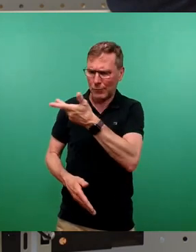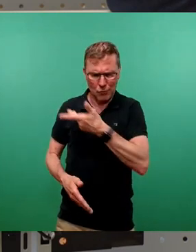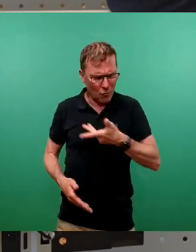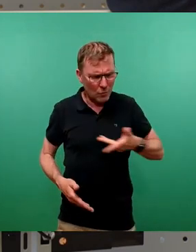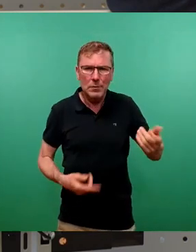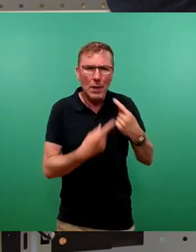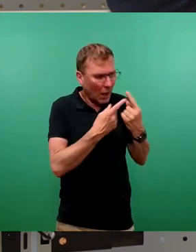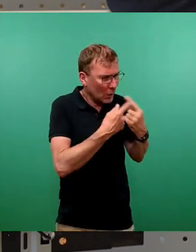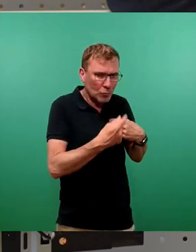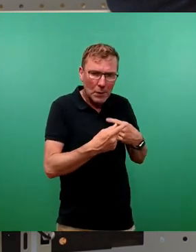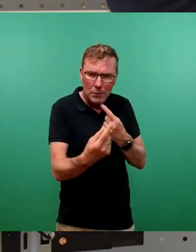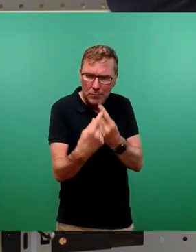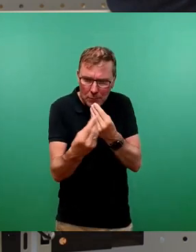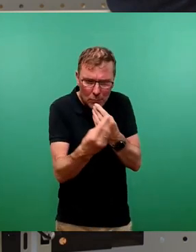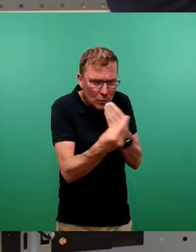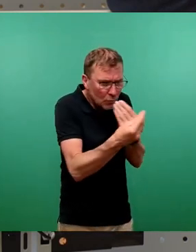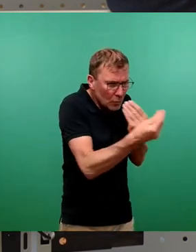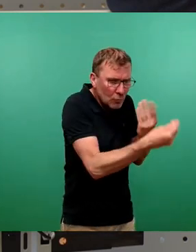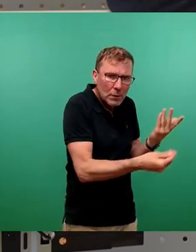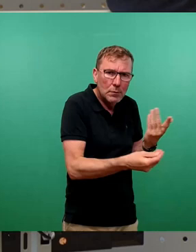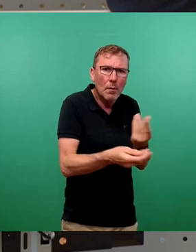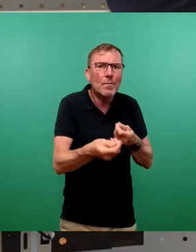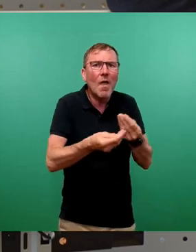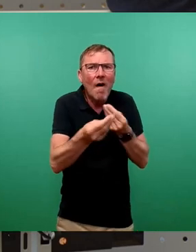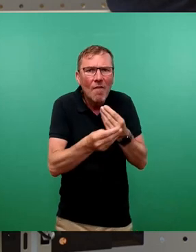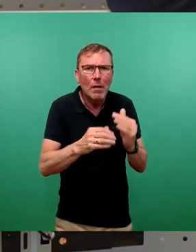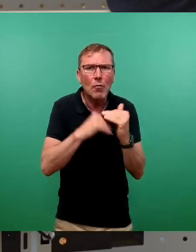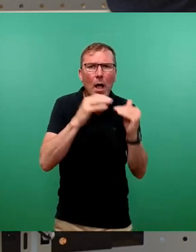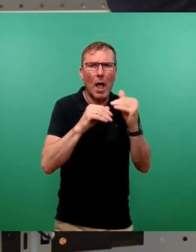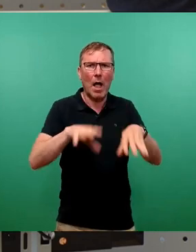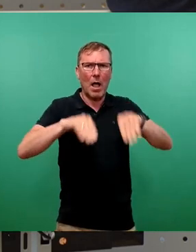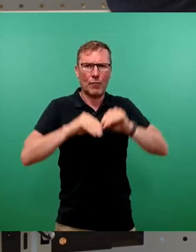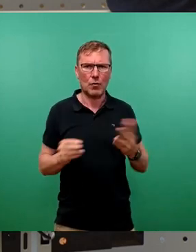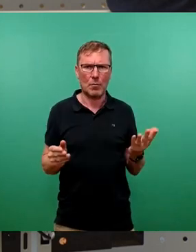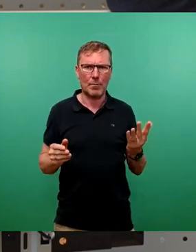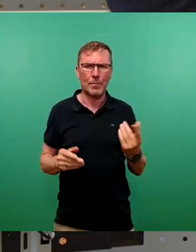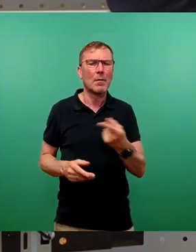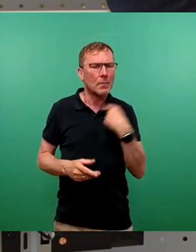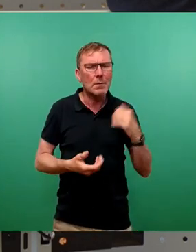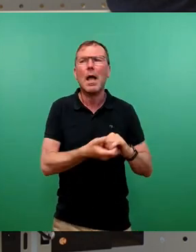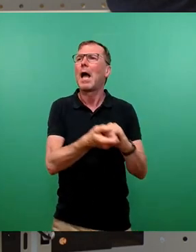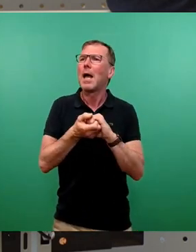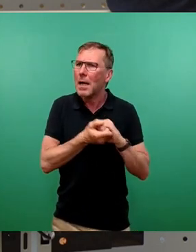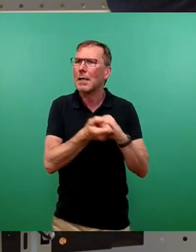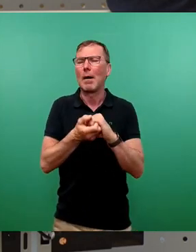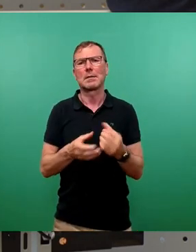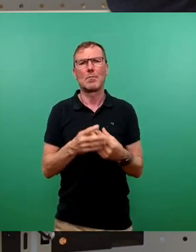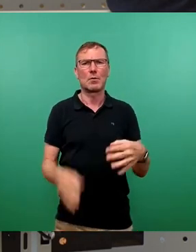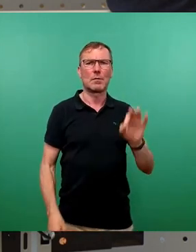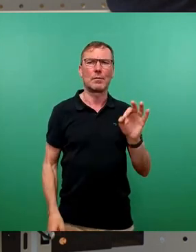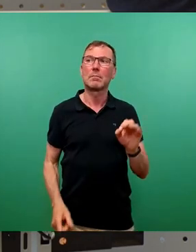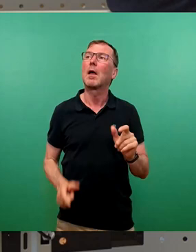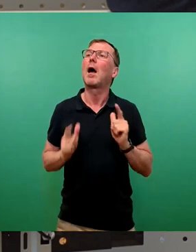Gespräch gegangen, hätte Verhandlungen aufgenommen und dann hätten wir gemeinsam nach einer Lösung gesucht. Das ist leider